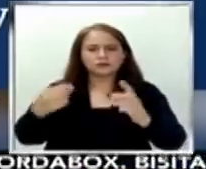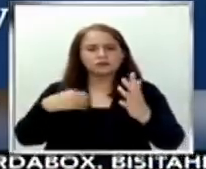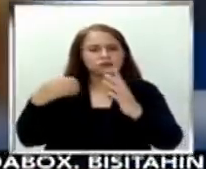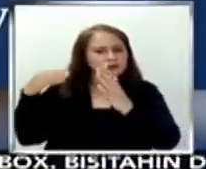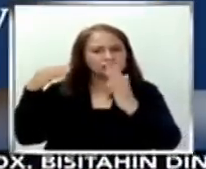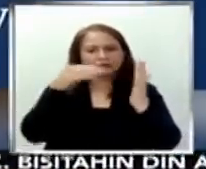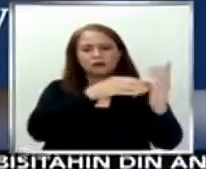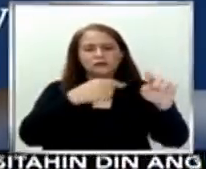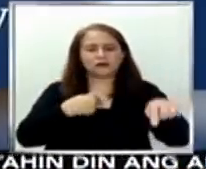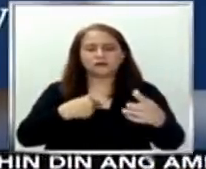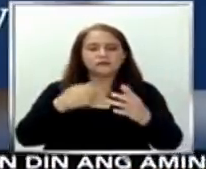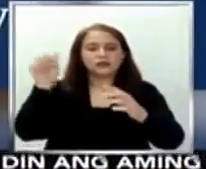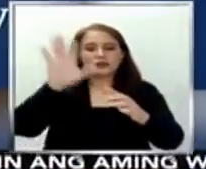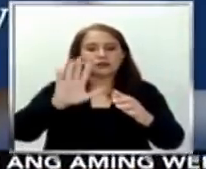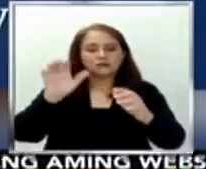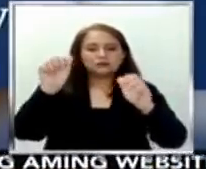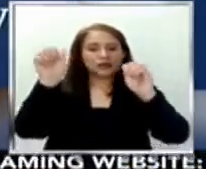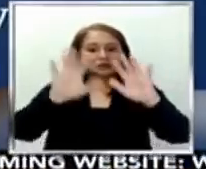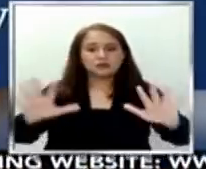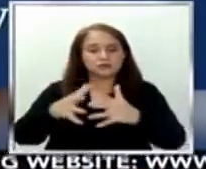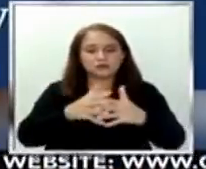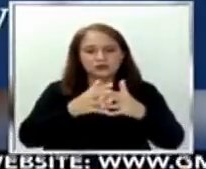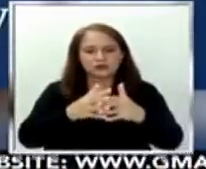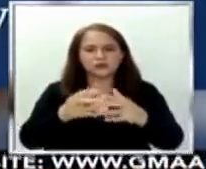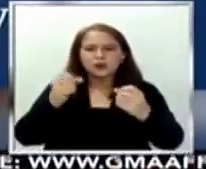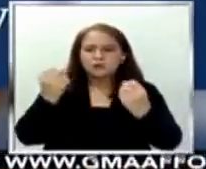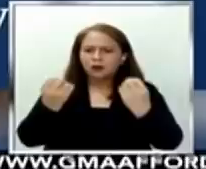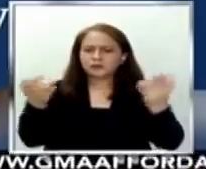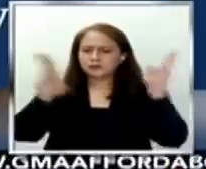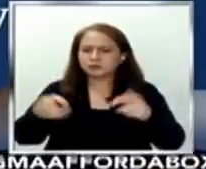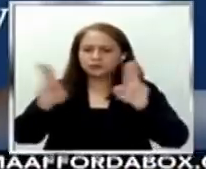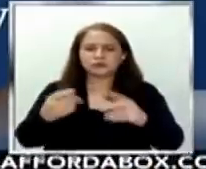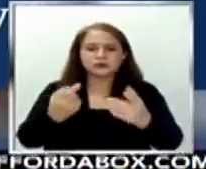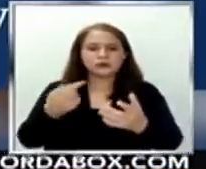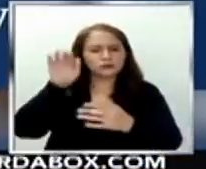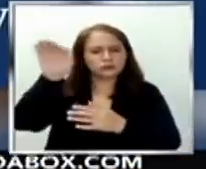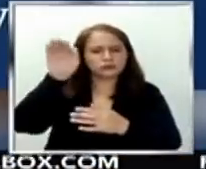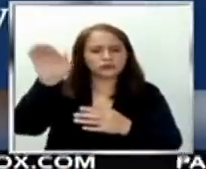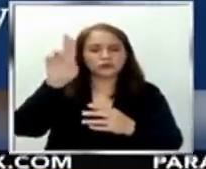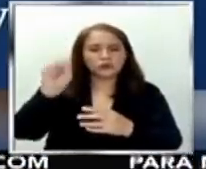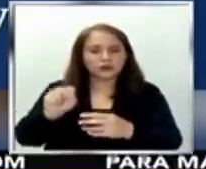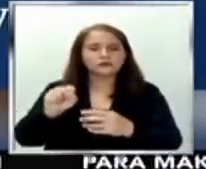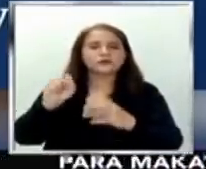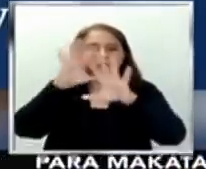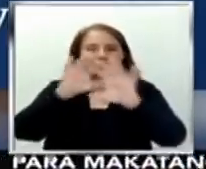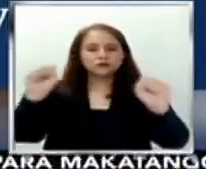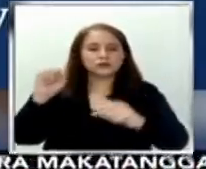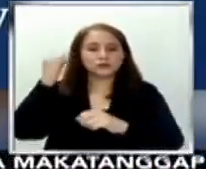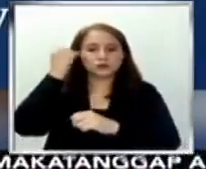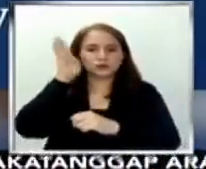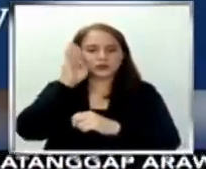doon. Dahil sa sunod-sunod na insidente ng hate crime sa Amerika, nanawagan si U.S. President Joe Biden sa kanilang kongreso na ipasa